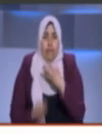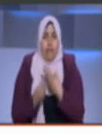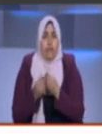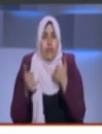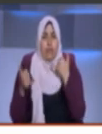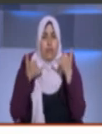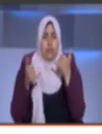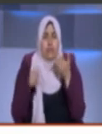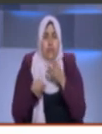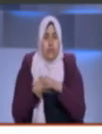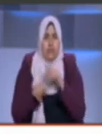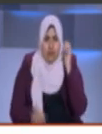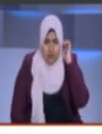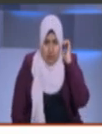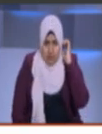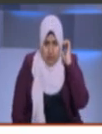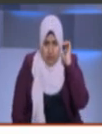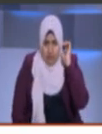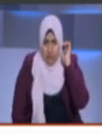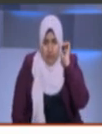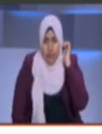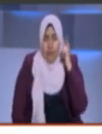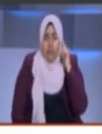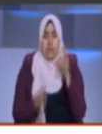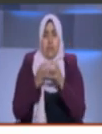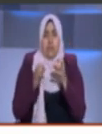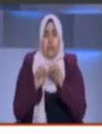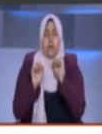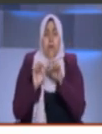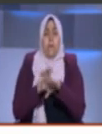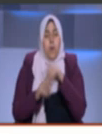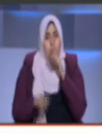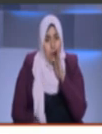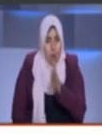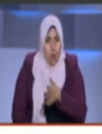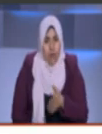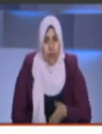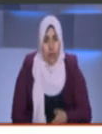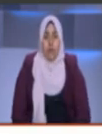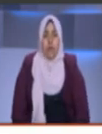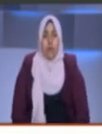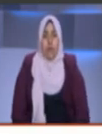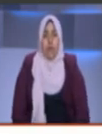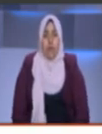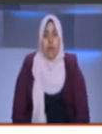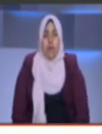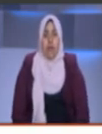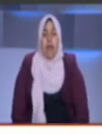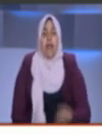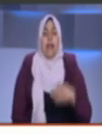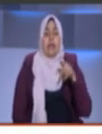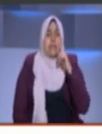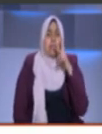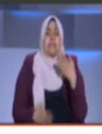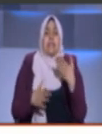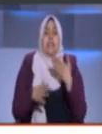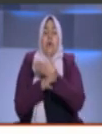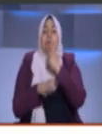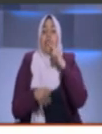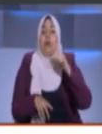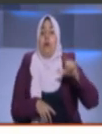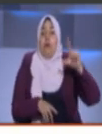الاتصالات؟ نعم، التفاصيل هو أنه من الممكن أن يعني أن يتوجه الرئيس